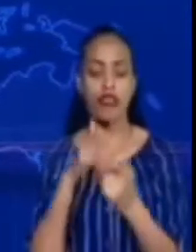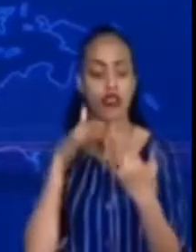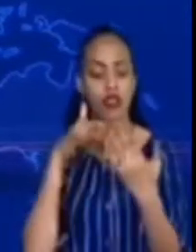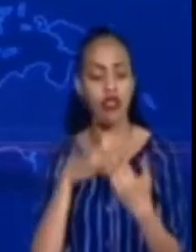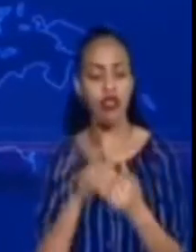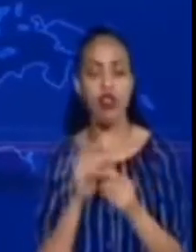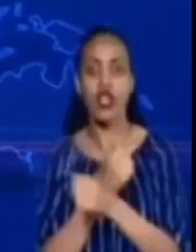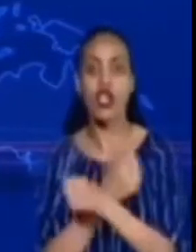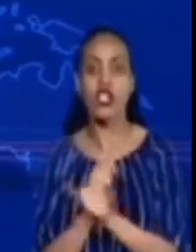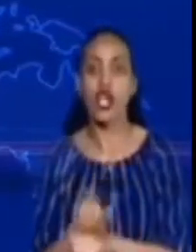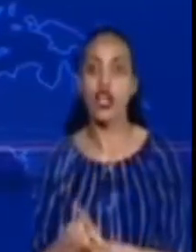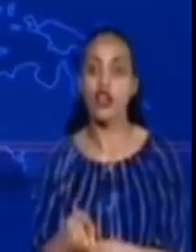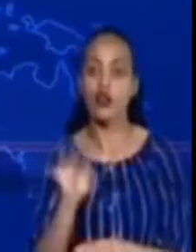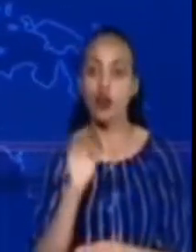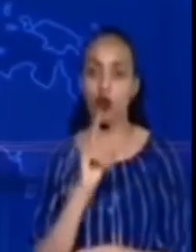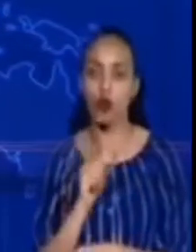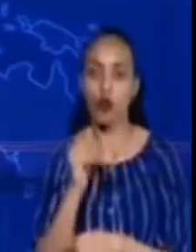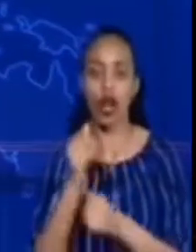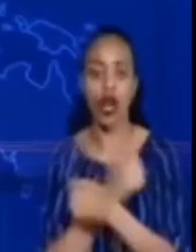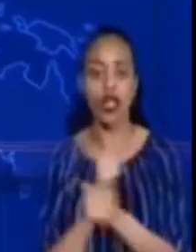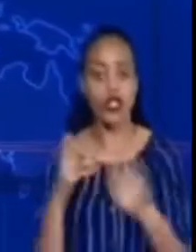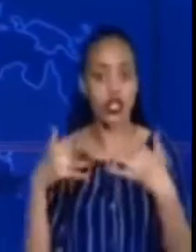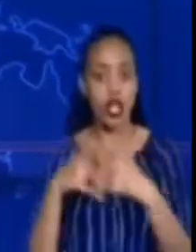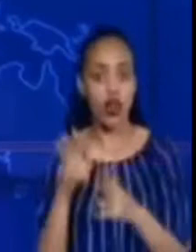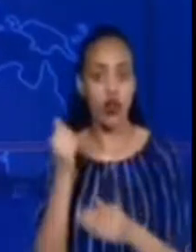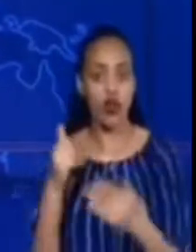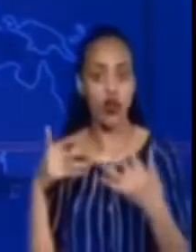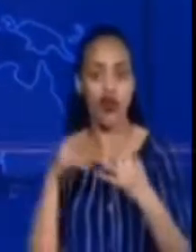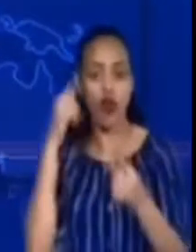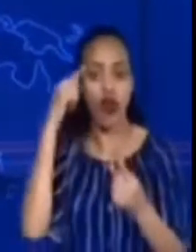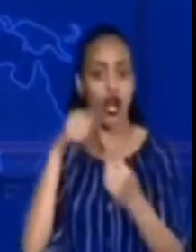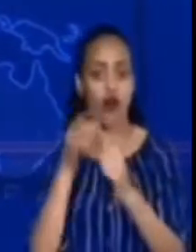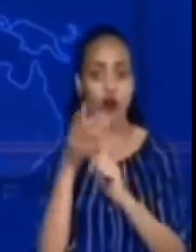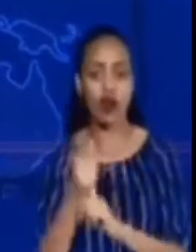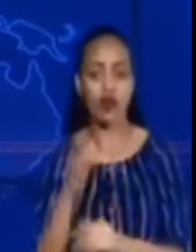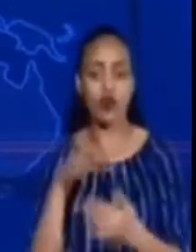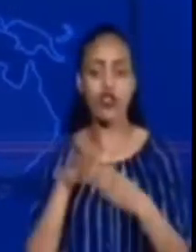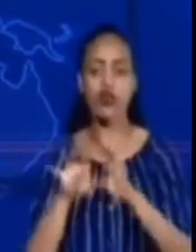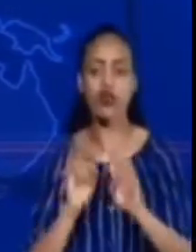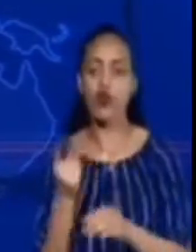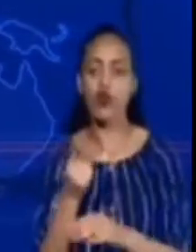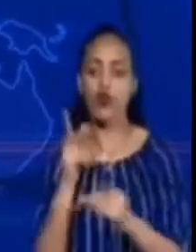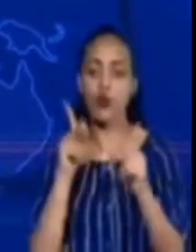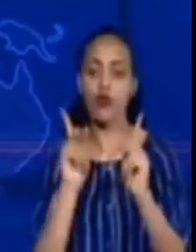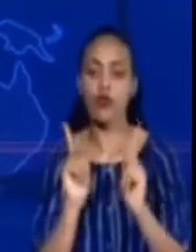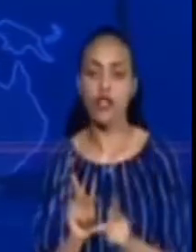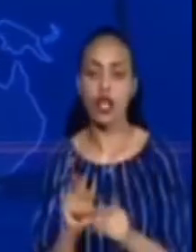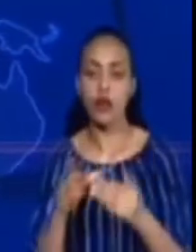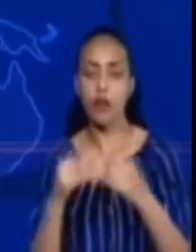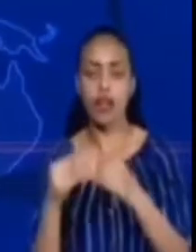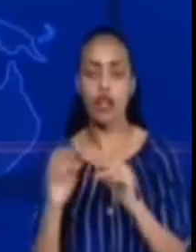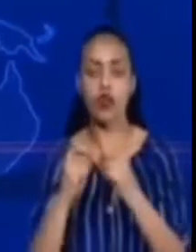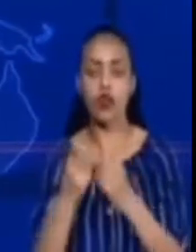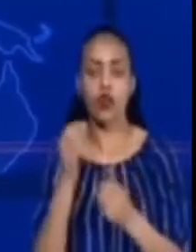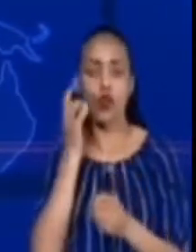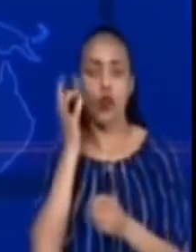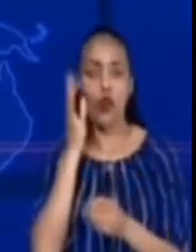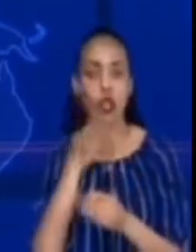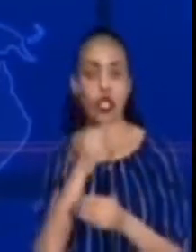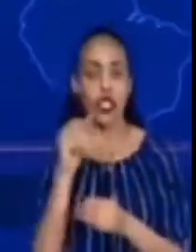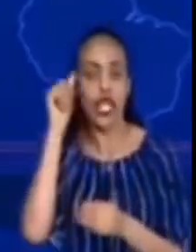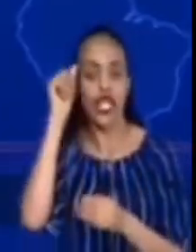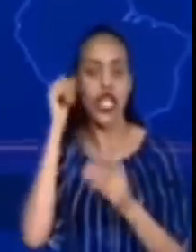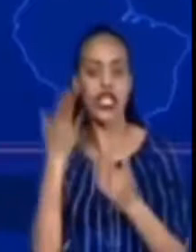ፖለቲካ ችግር ነው ያለው። ስለማን ነው የሚያወራው? ዘመድኩን ምንድና? ማን ነው ሙስሊም? የትኛው ሙስሊም ድርጅት